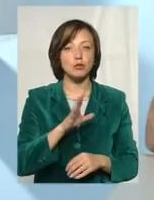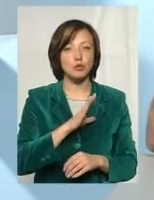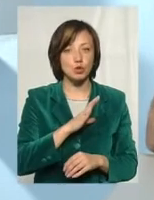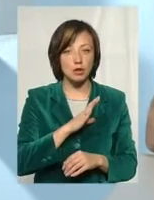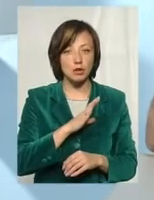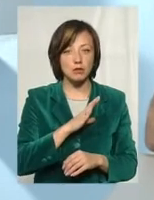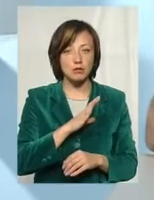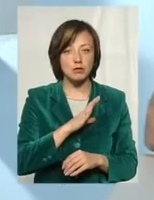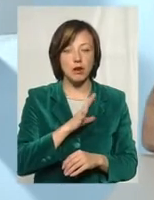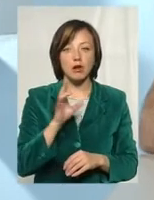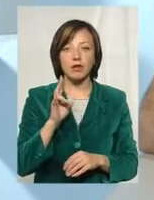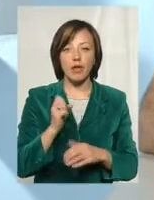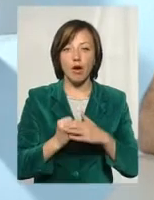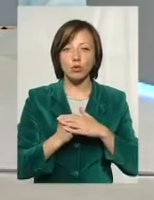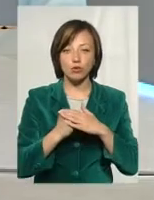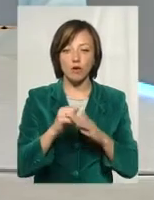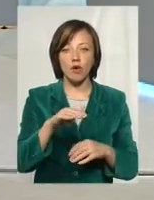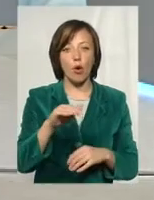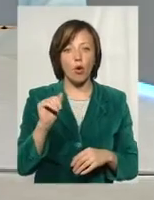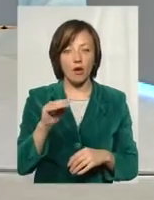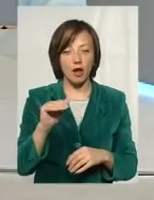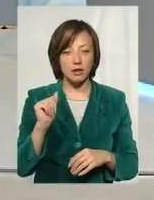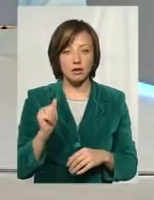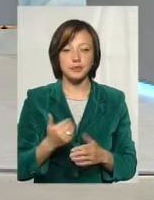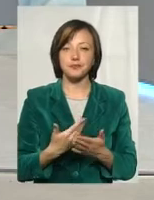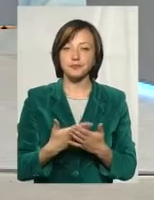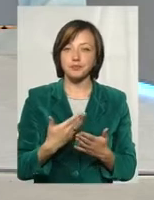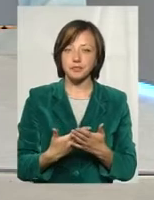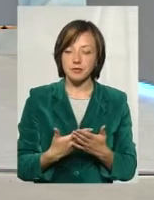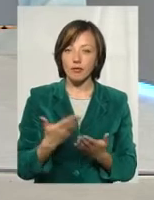то має бути на основі оренди.